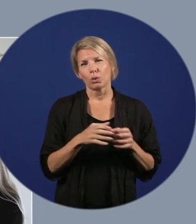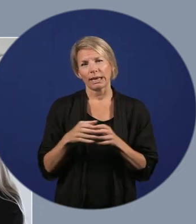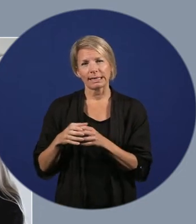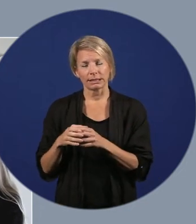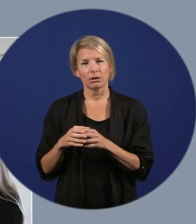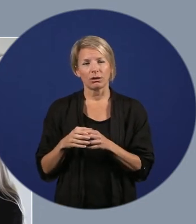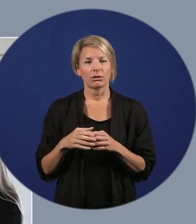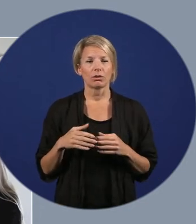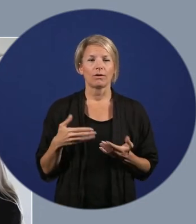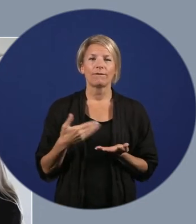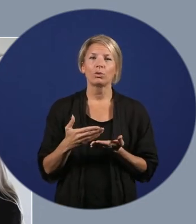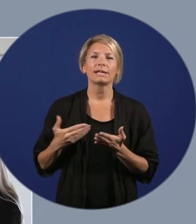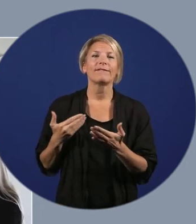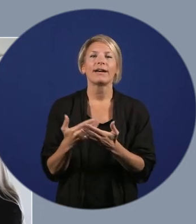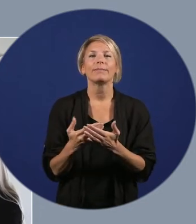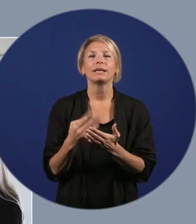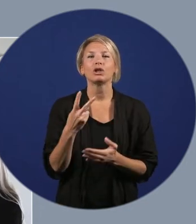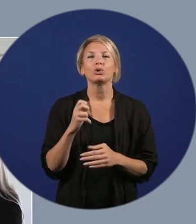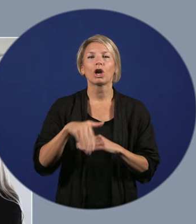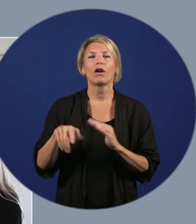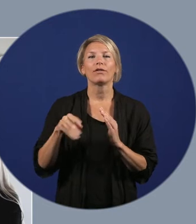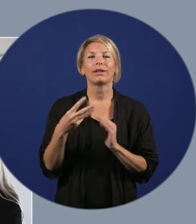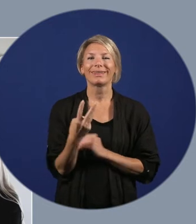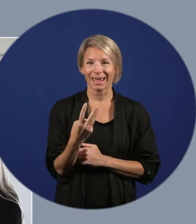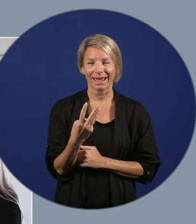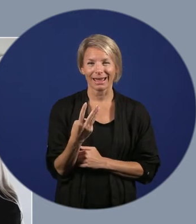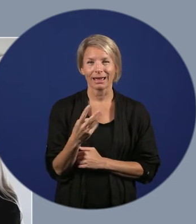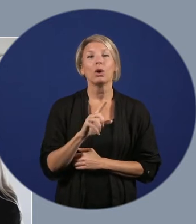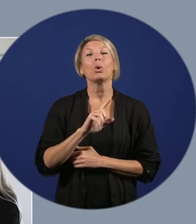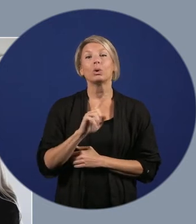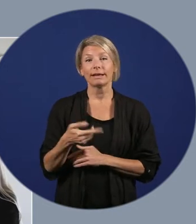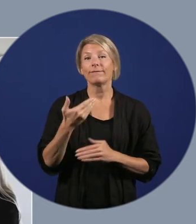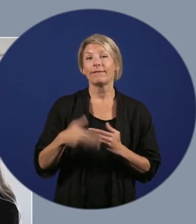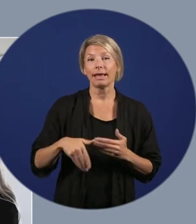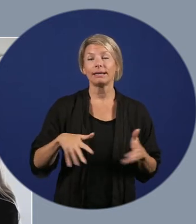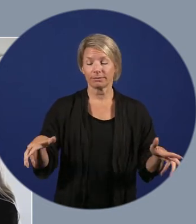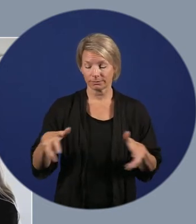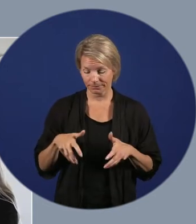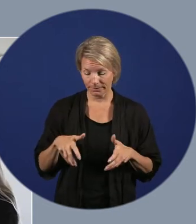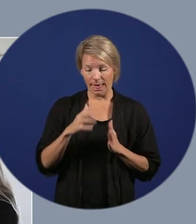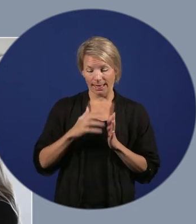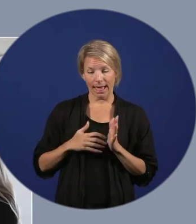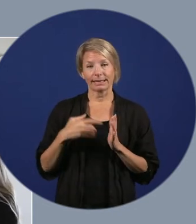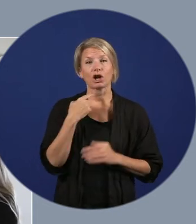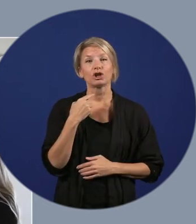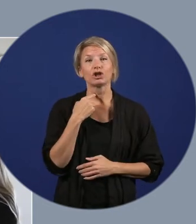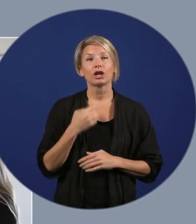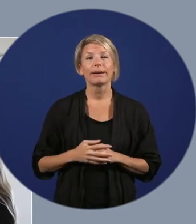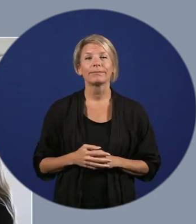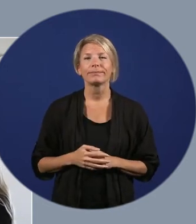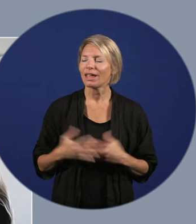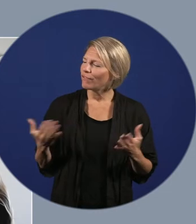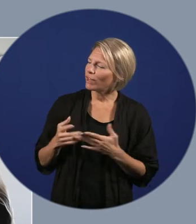till 3:20. Och sen gick vi in och räknade rösterna. Och vad gjorde ni under den här dagen? Vad var